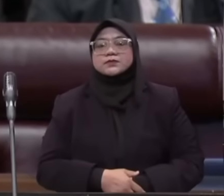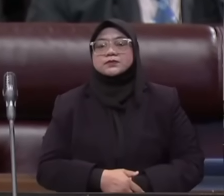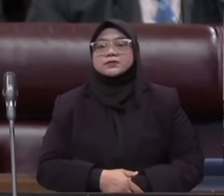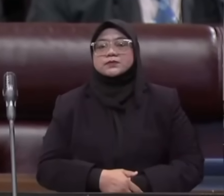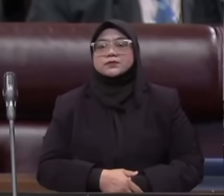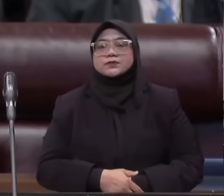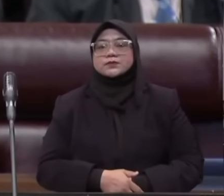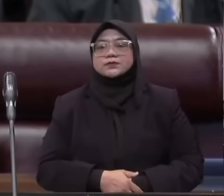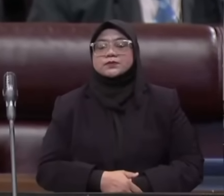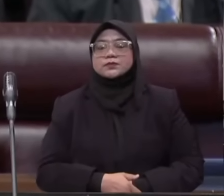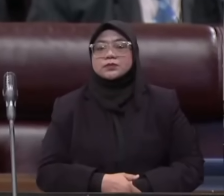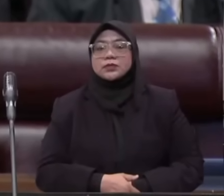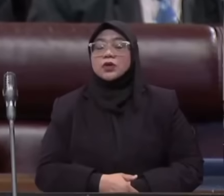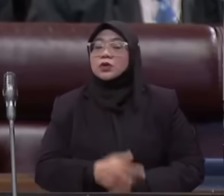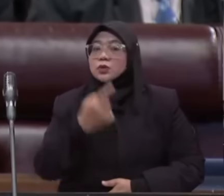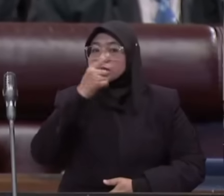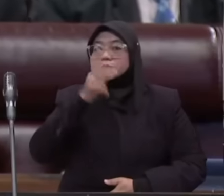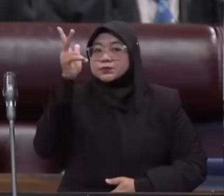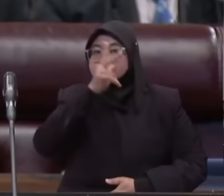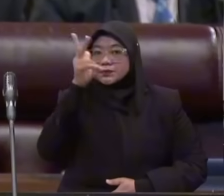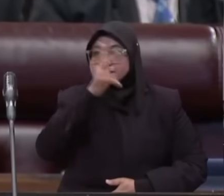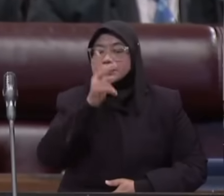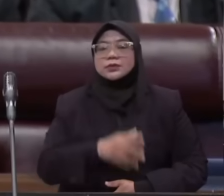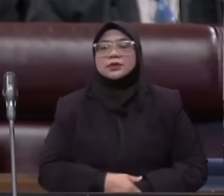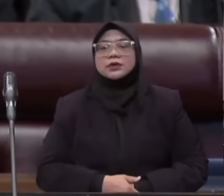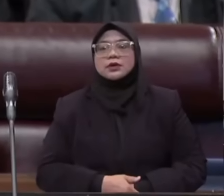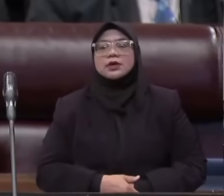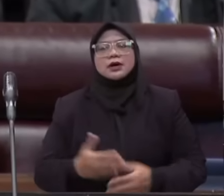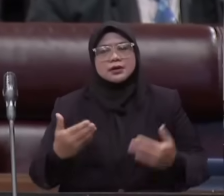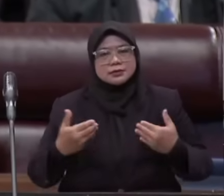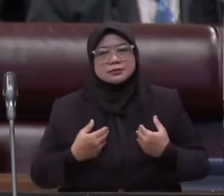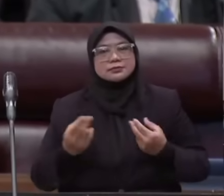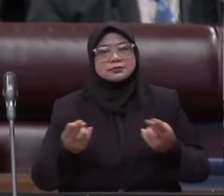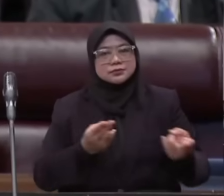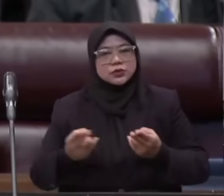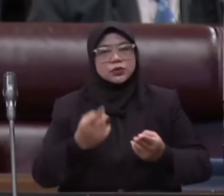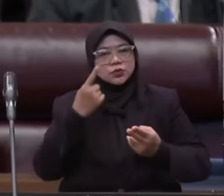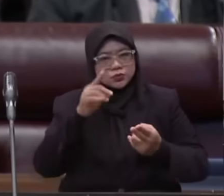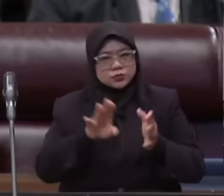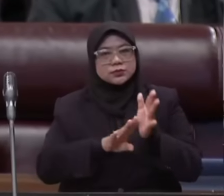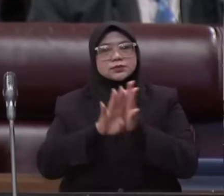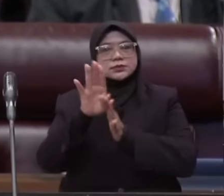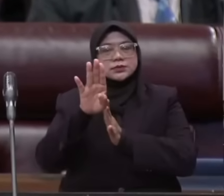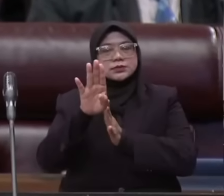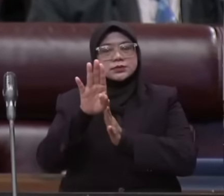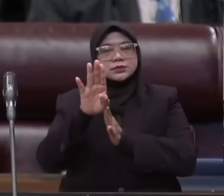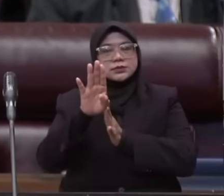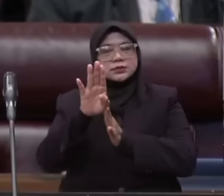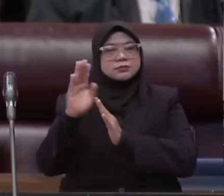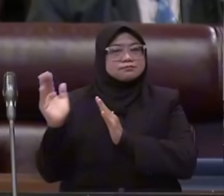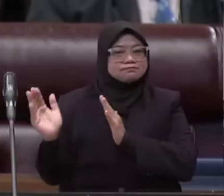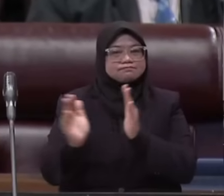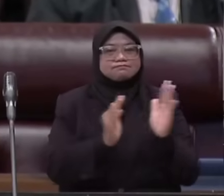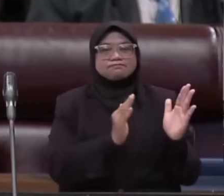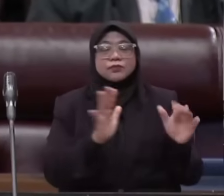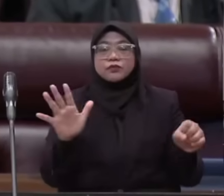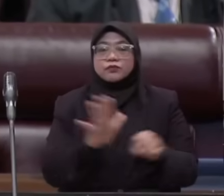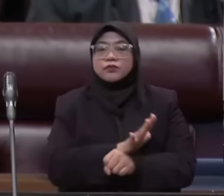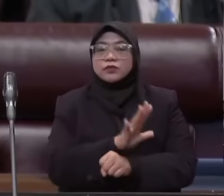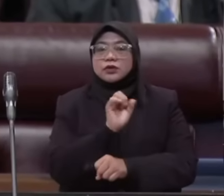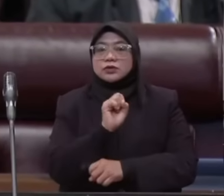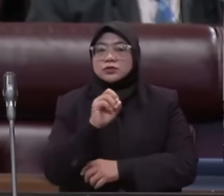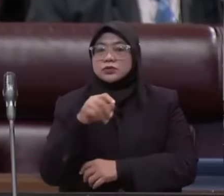memang diperingkat kerajaan ya kita dalam use untuk membangunkan satu kerangka yang menyeluruh